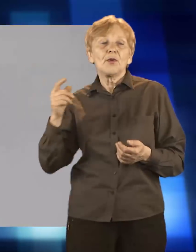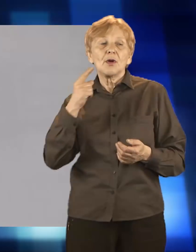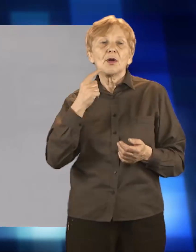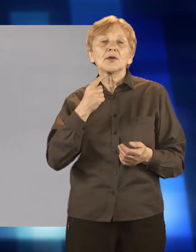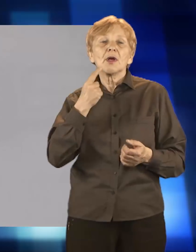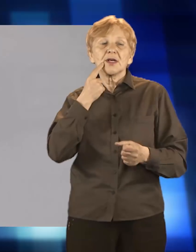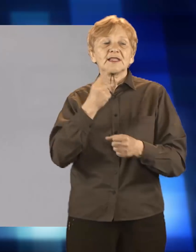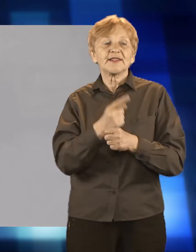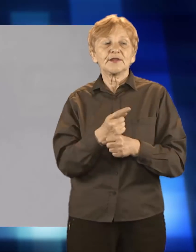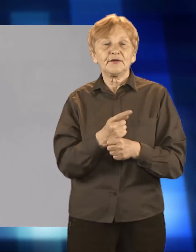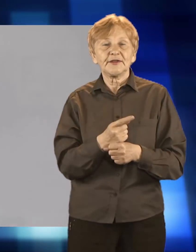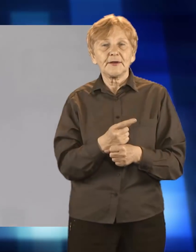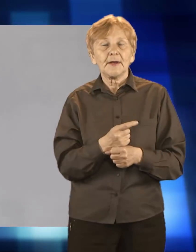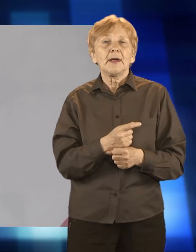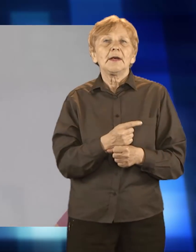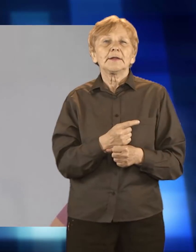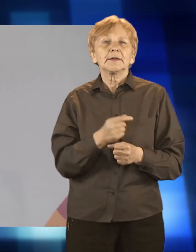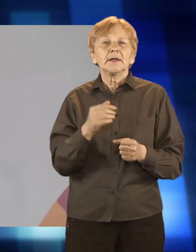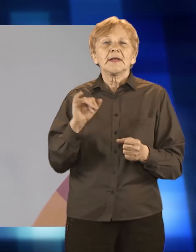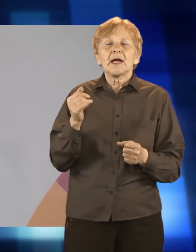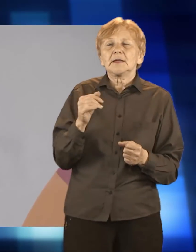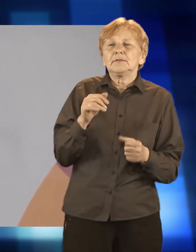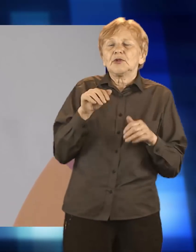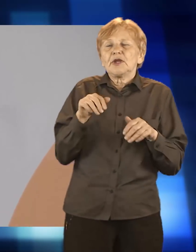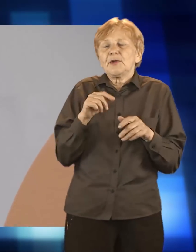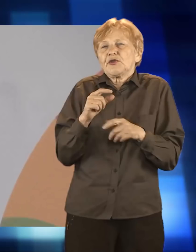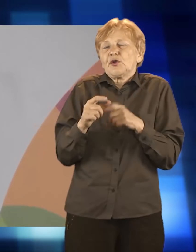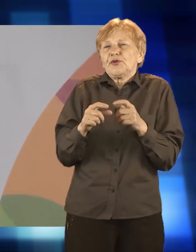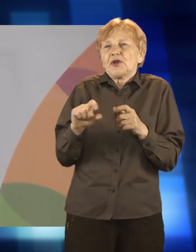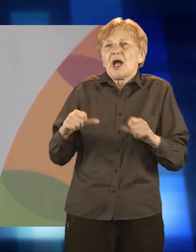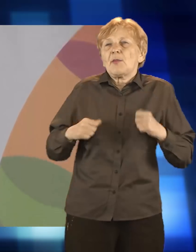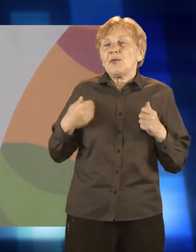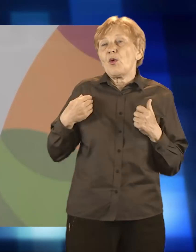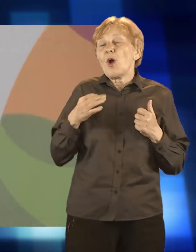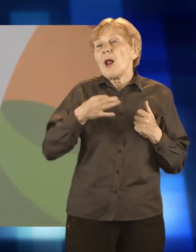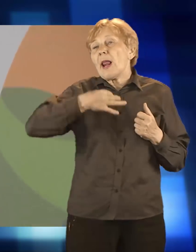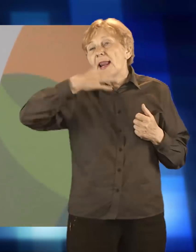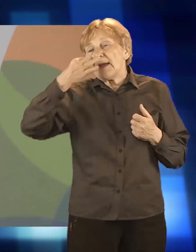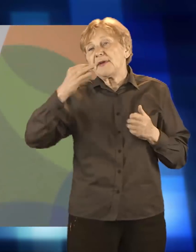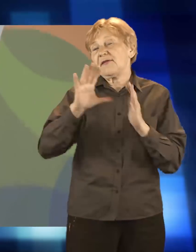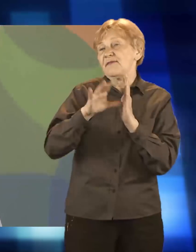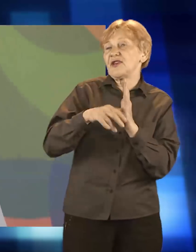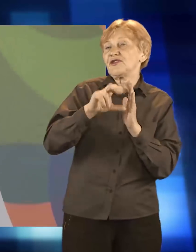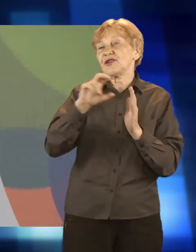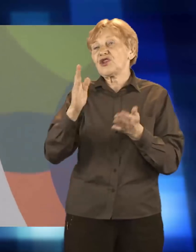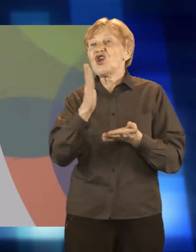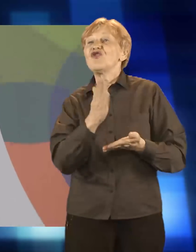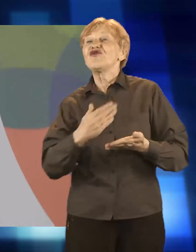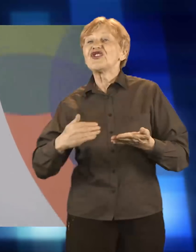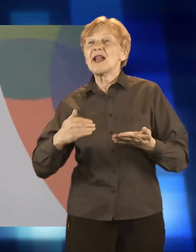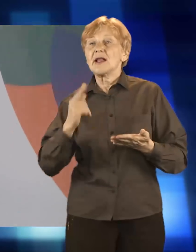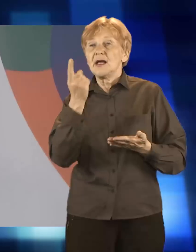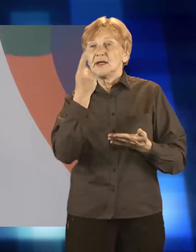realizowane. Już teraz warto zastanowić się, jak poprawić swoje otoczenie i jakość życia w mieście, bo od 7 maja przez miesiąc można zgłaszać swoje